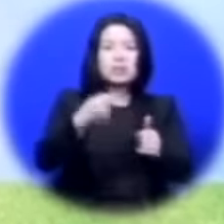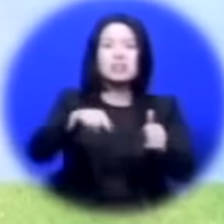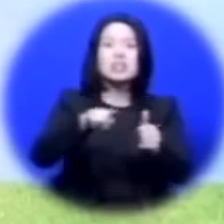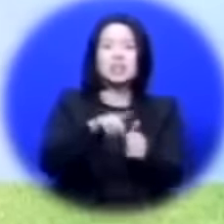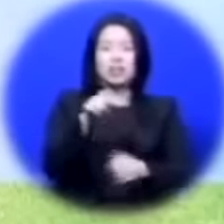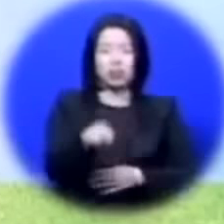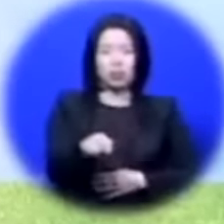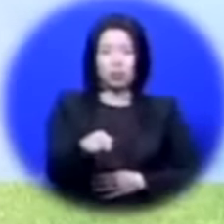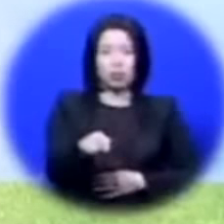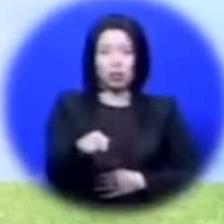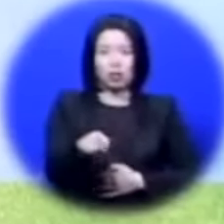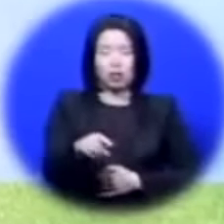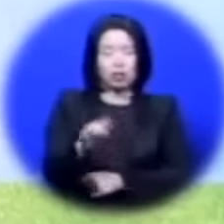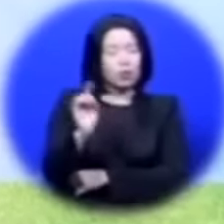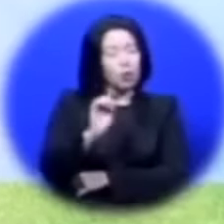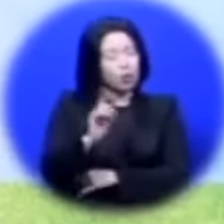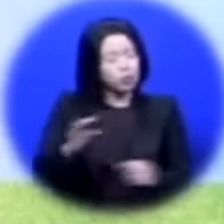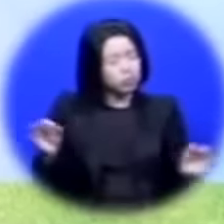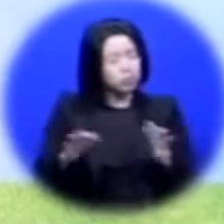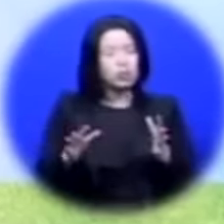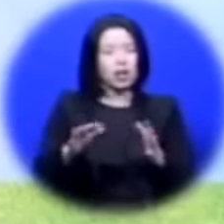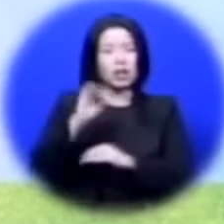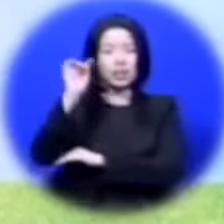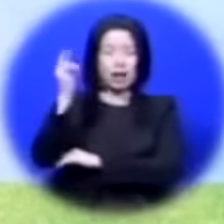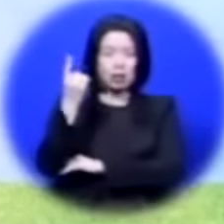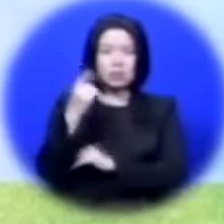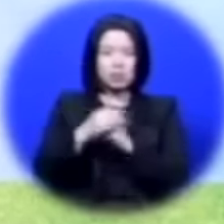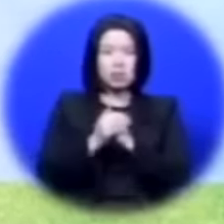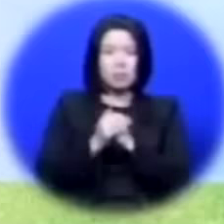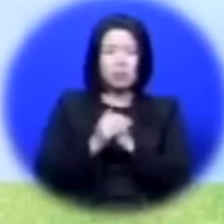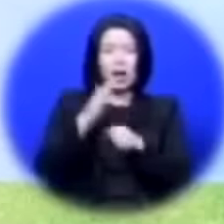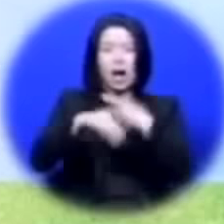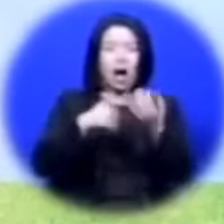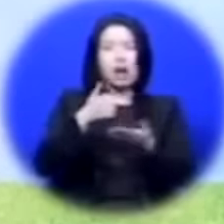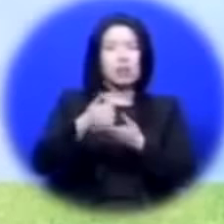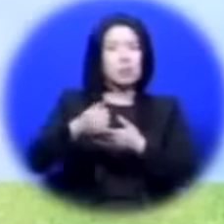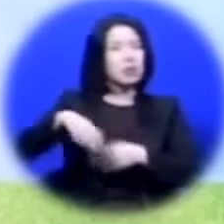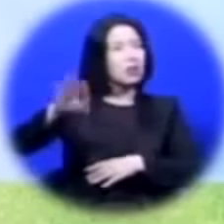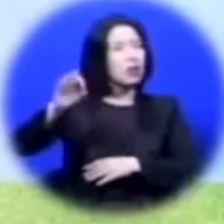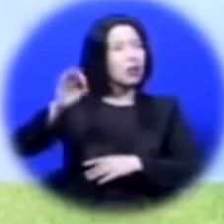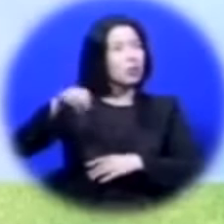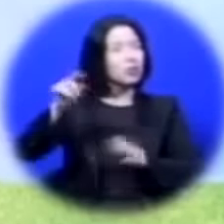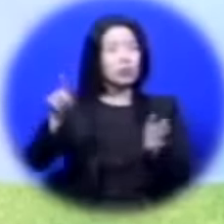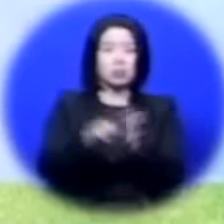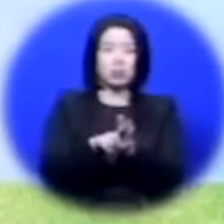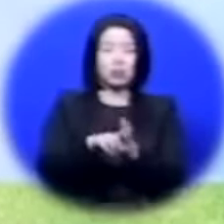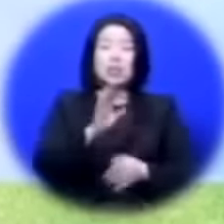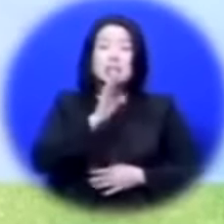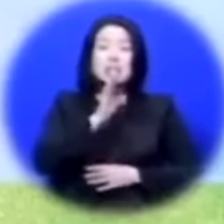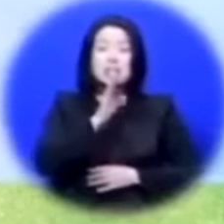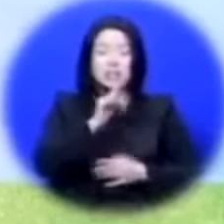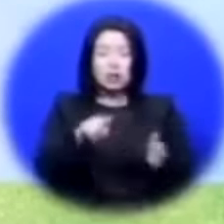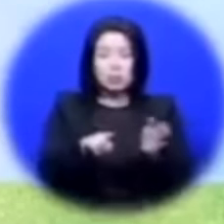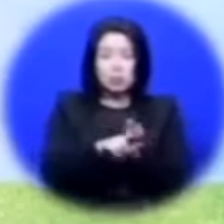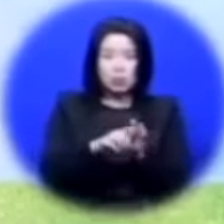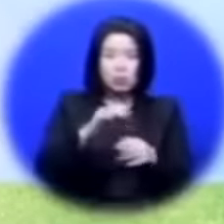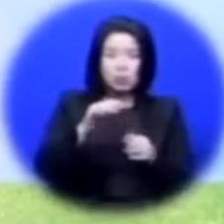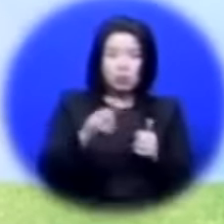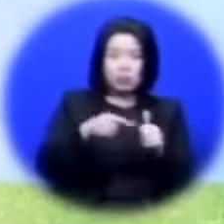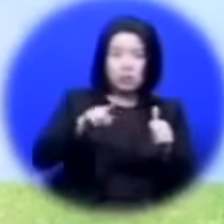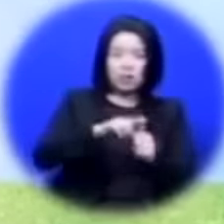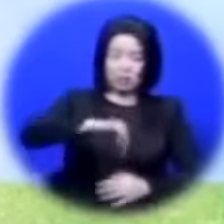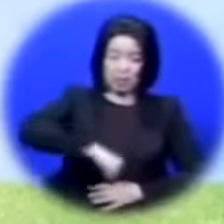그런데 다윗은 어느 순간에 하나님은 그냥 건성으로 믿고 실제로 믿고 의지하는 거는 자기